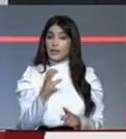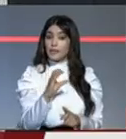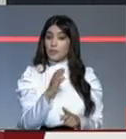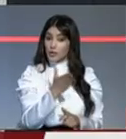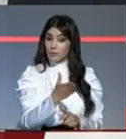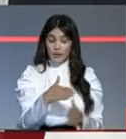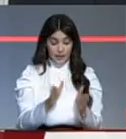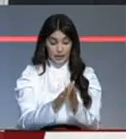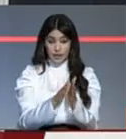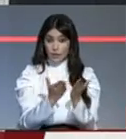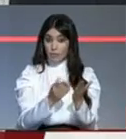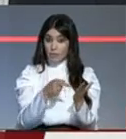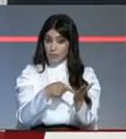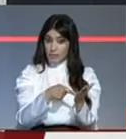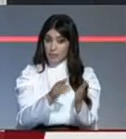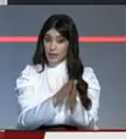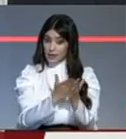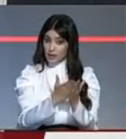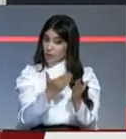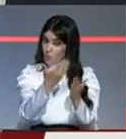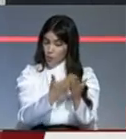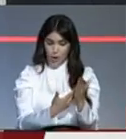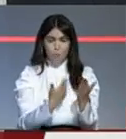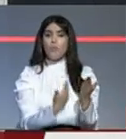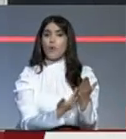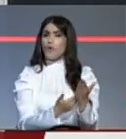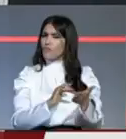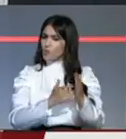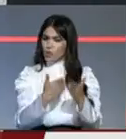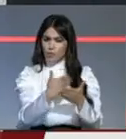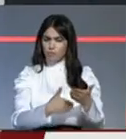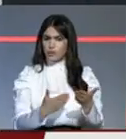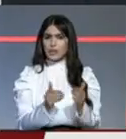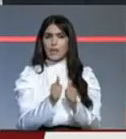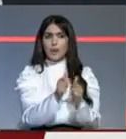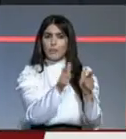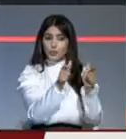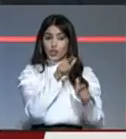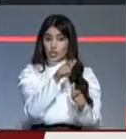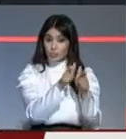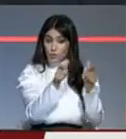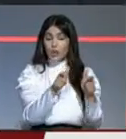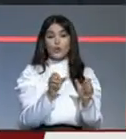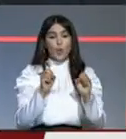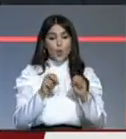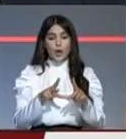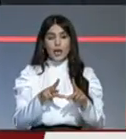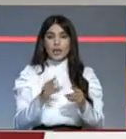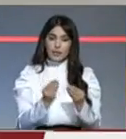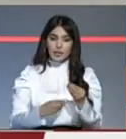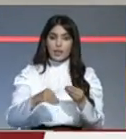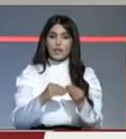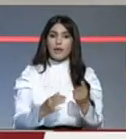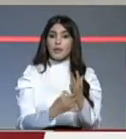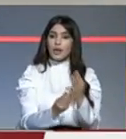بملف بعدها جدا في اثباتات وفي الوثائق اللازمه تحسن القرن اللي هي طلبه